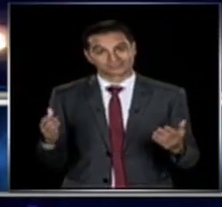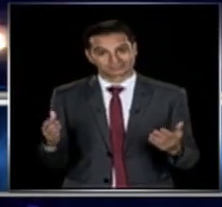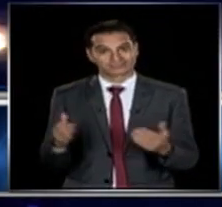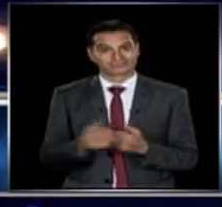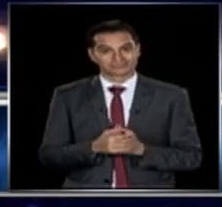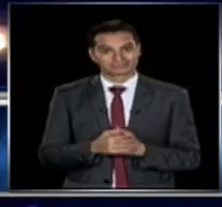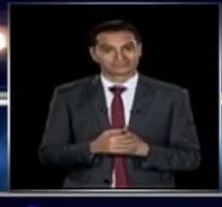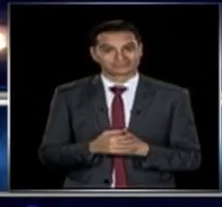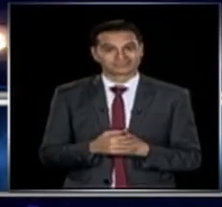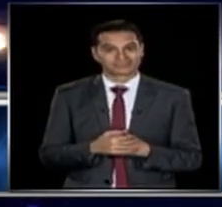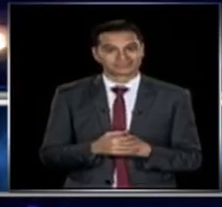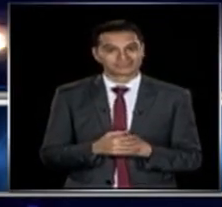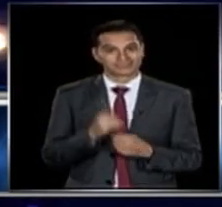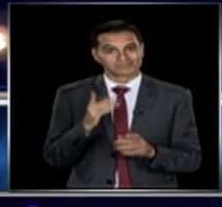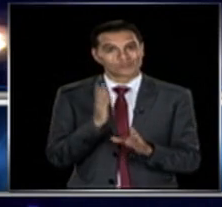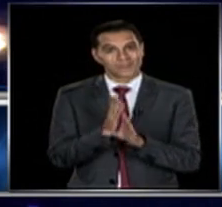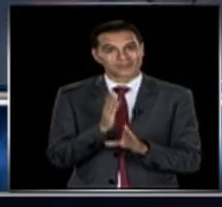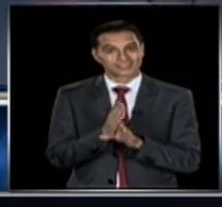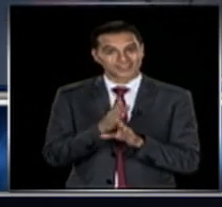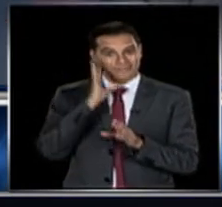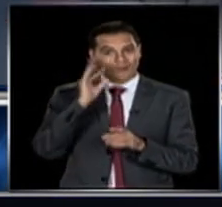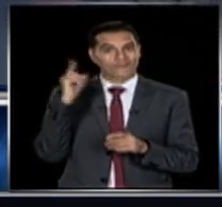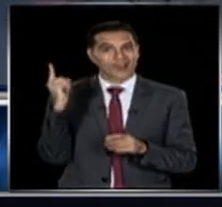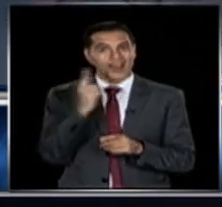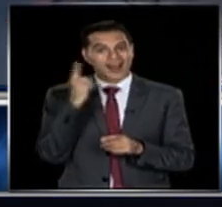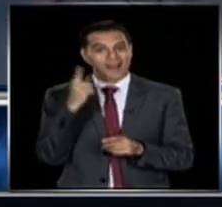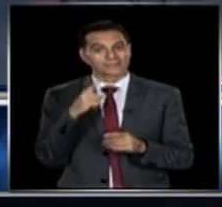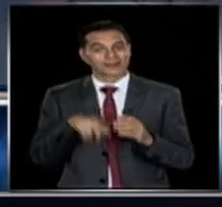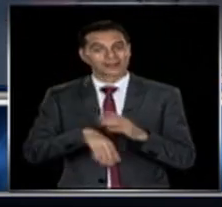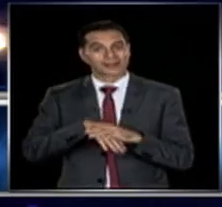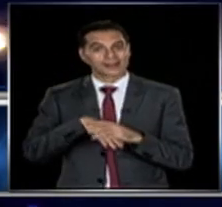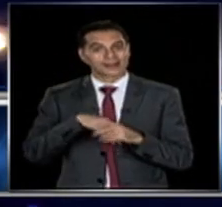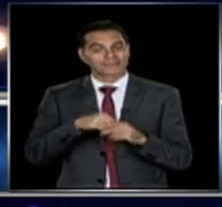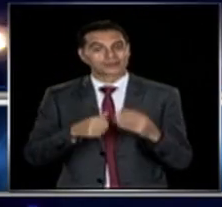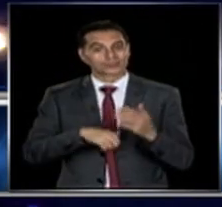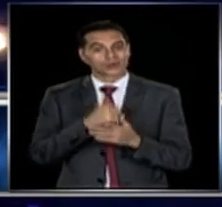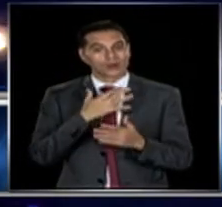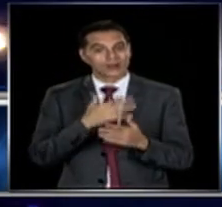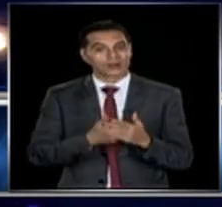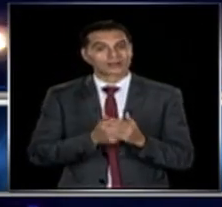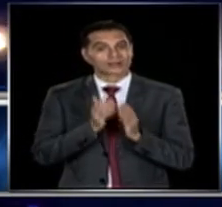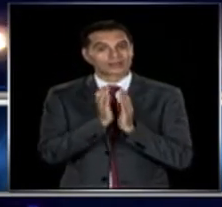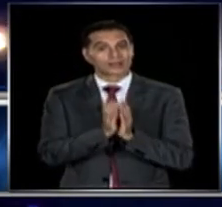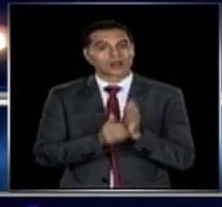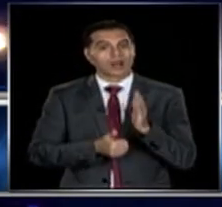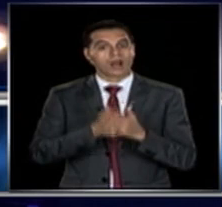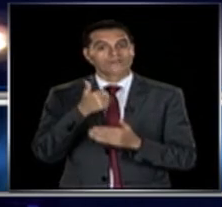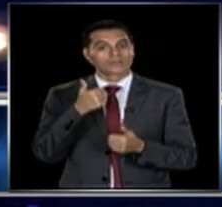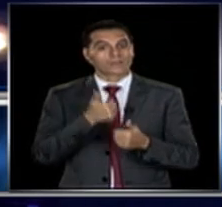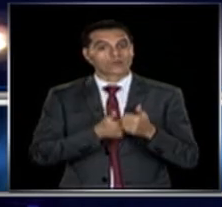خالد النبوي طبعا ده ممثل عالمي، حصل على جائزة أفضل ممثل